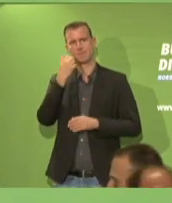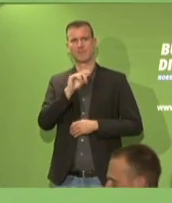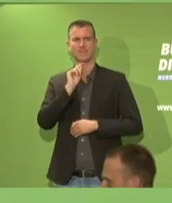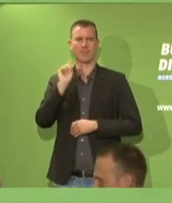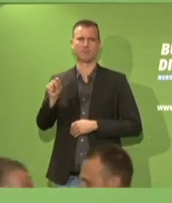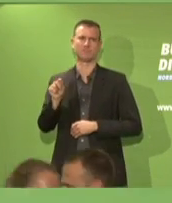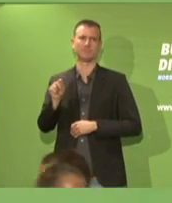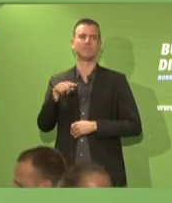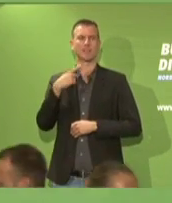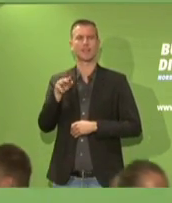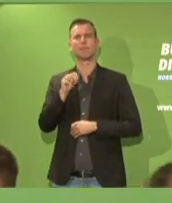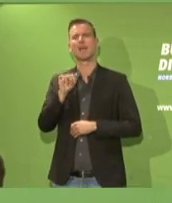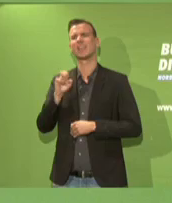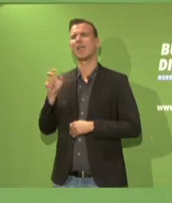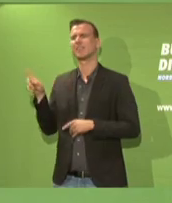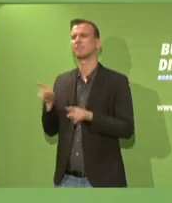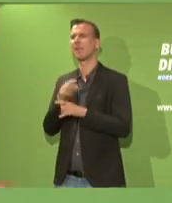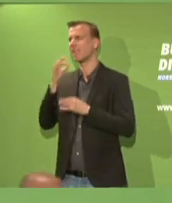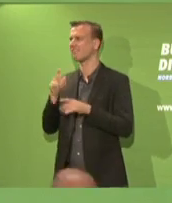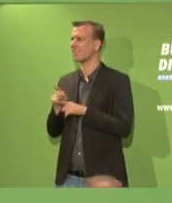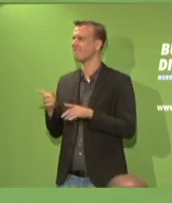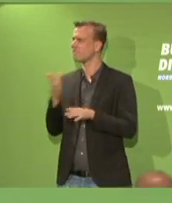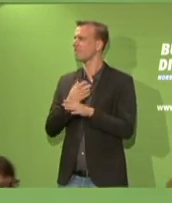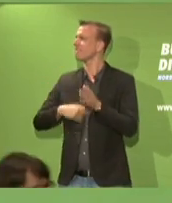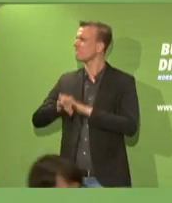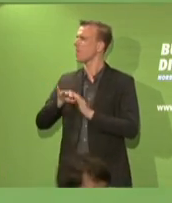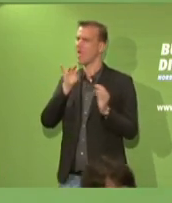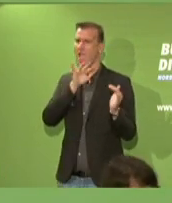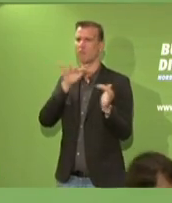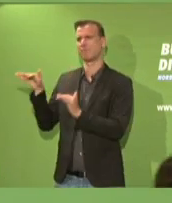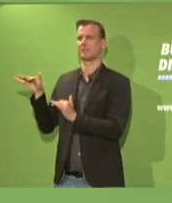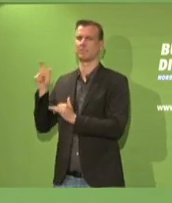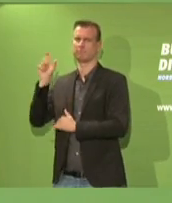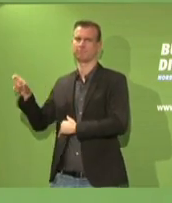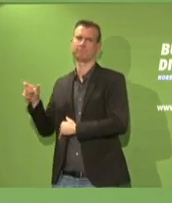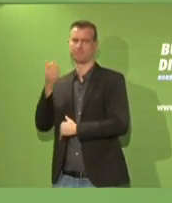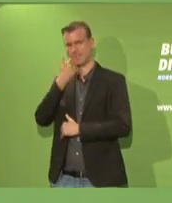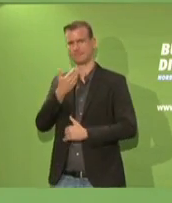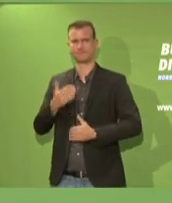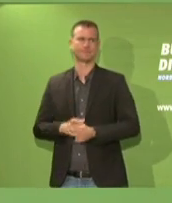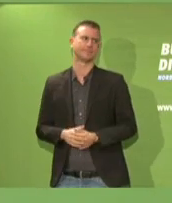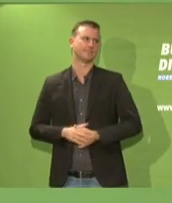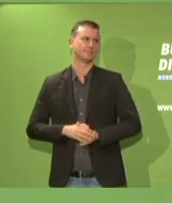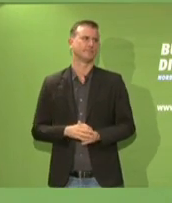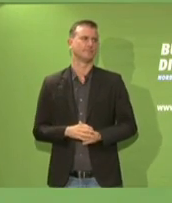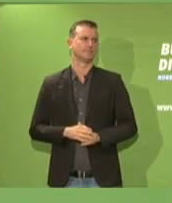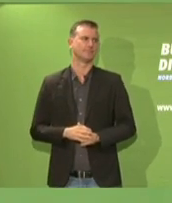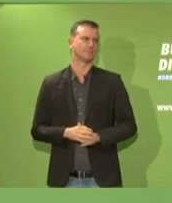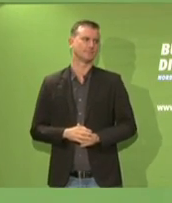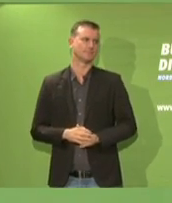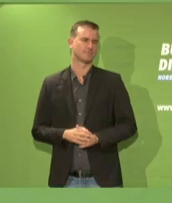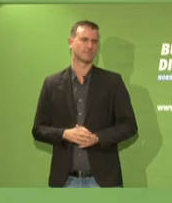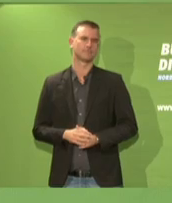Marianne genauso wie die Rednerinnen und Redner vor ihr die volle Aufmerksamkeit des Saales genießen kann. Grüß dich, Anna. Hi.